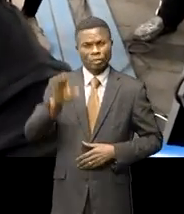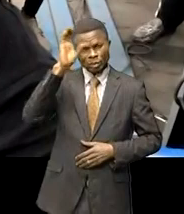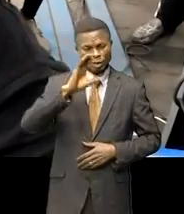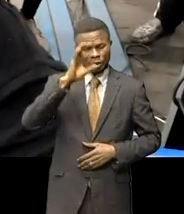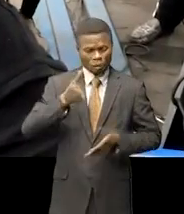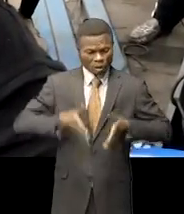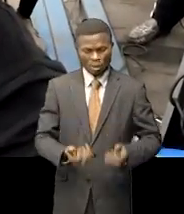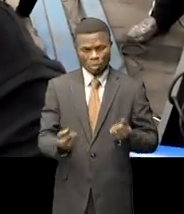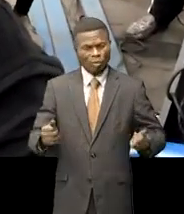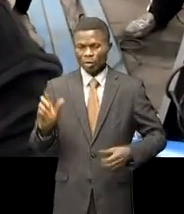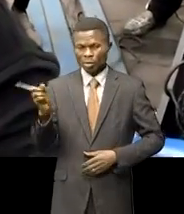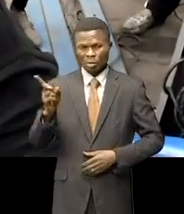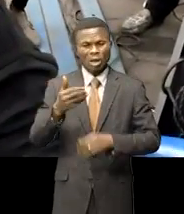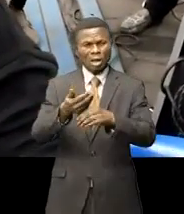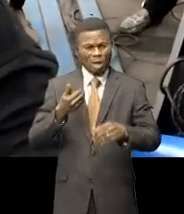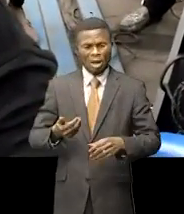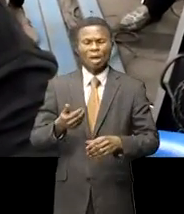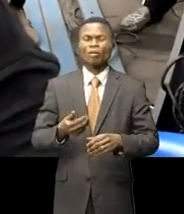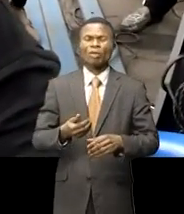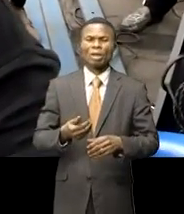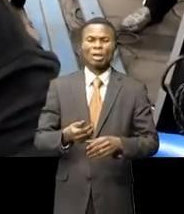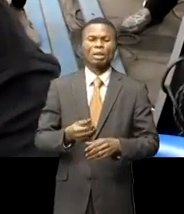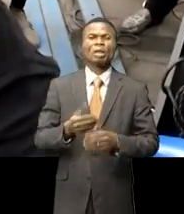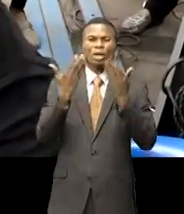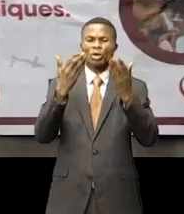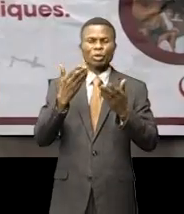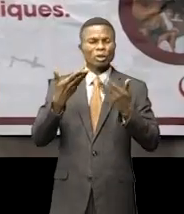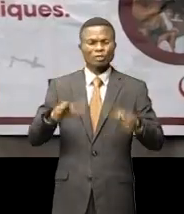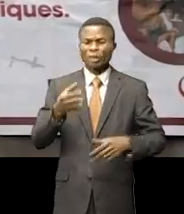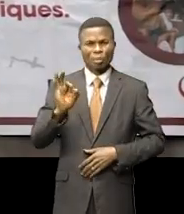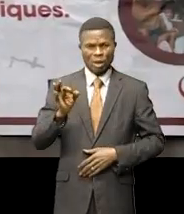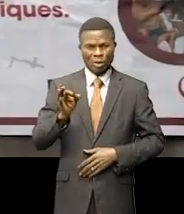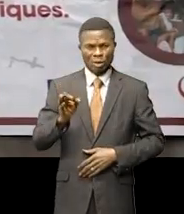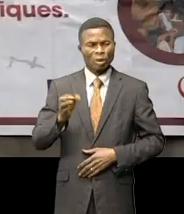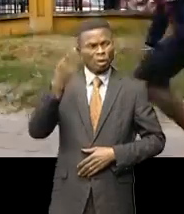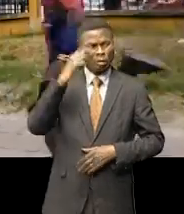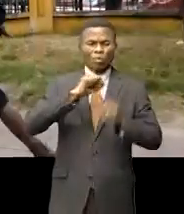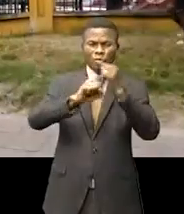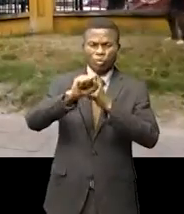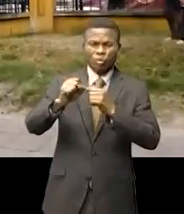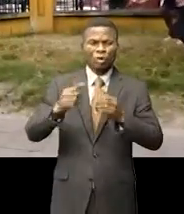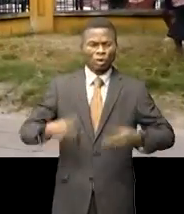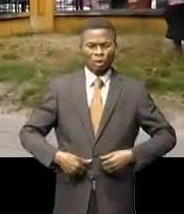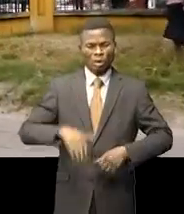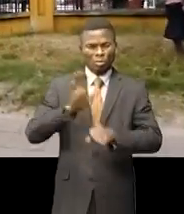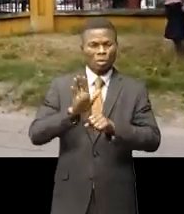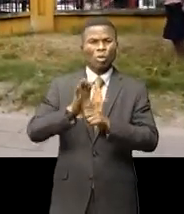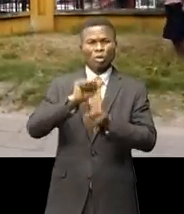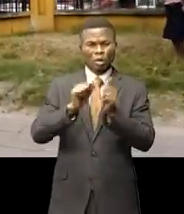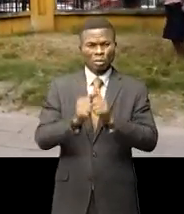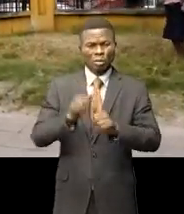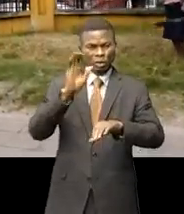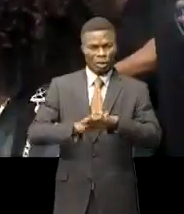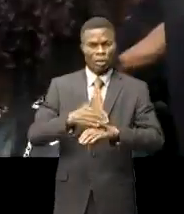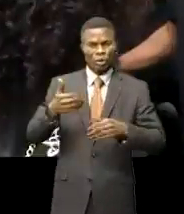des enfants avant de terminer tes études. C'est pour sensibiliser les jeunes sur les différents problèmes qui sont les